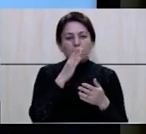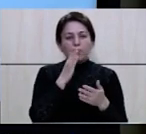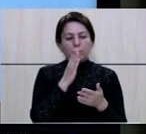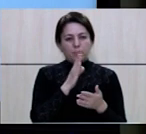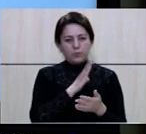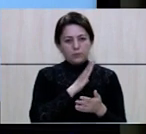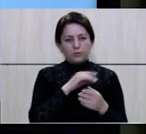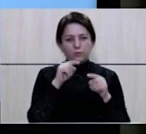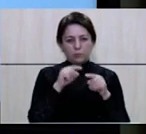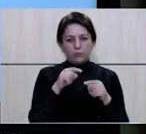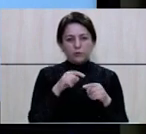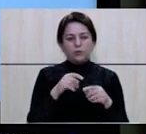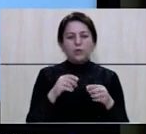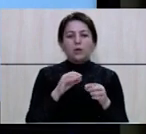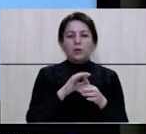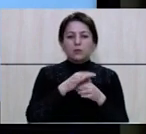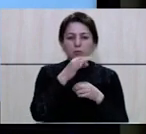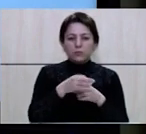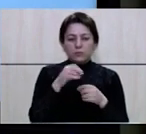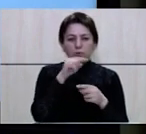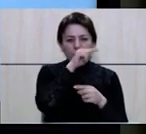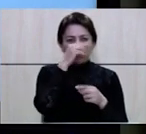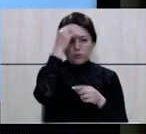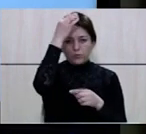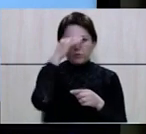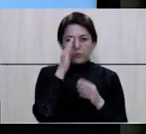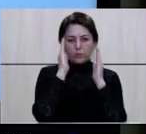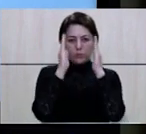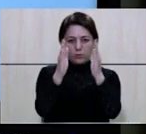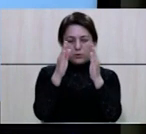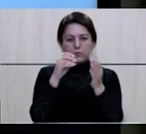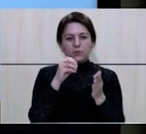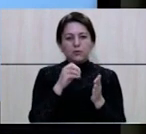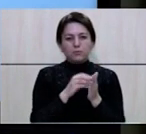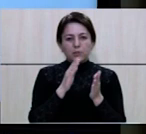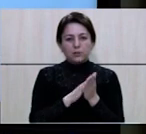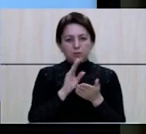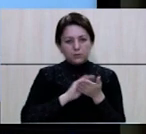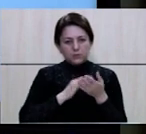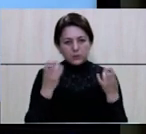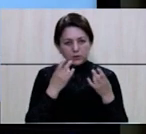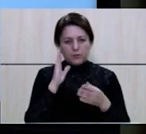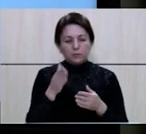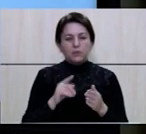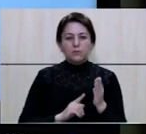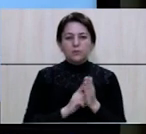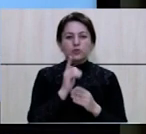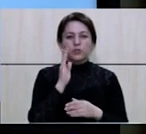bo'lsa, o'sha iqtisodiy rayonlarni to'g'risiga belgilab borasiz. Qani